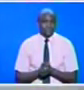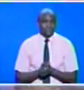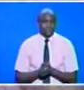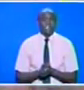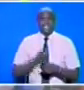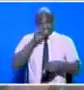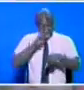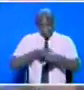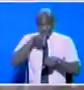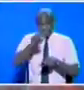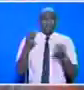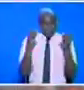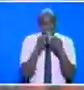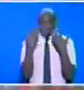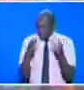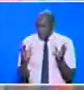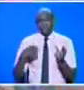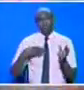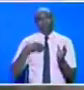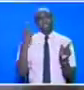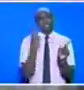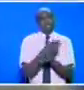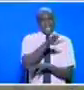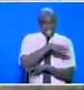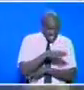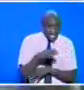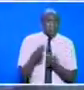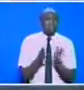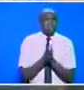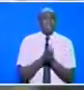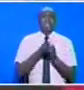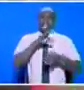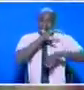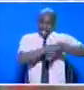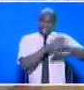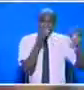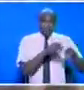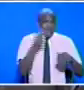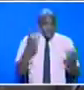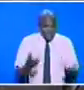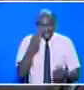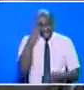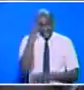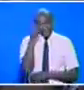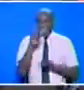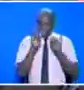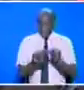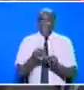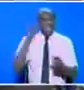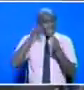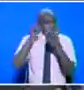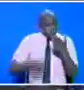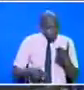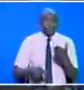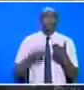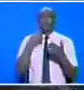Baada ya kuandaa mikutano maeneo ya Olchoro na Goswani, kikosi cha NASA kilikita kambi mjini Narok, mada kuu ikiwa kuwajibu